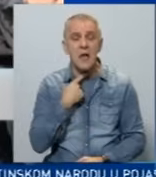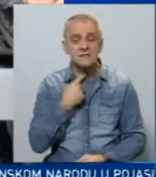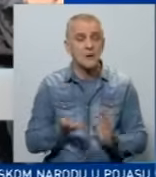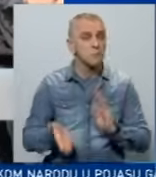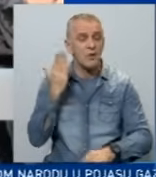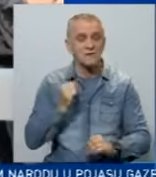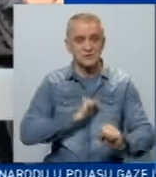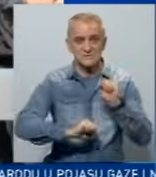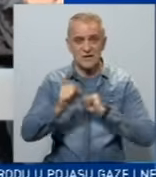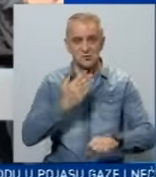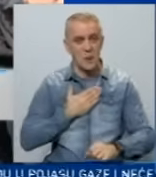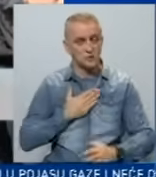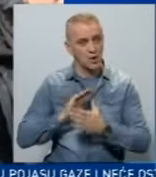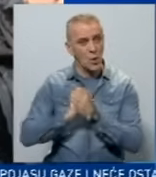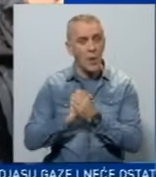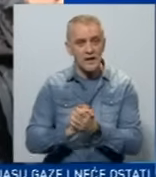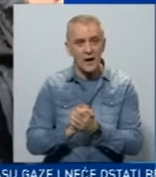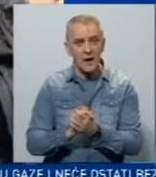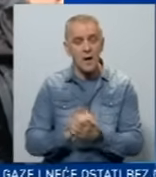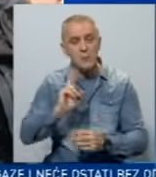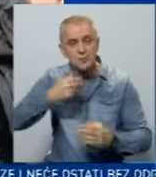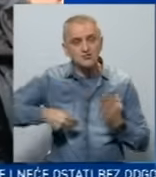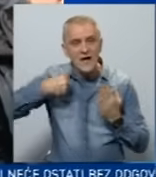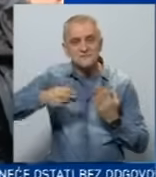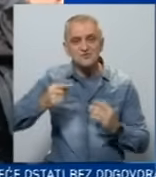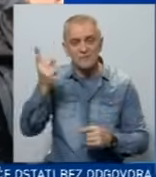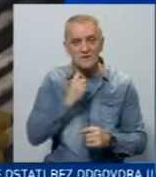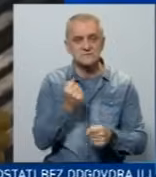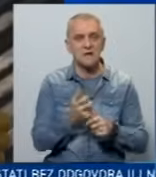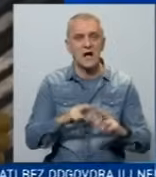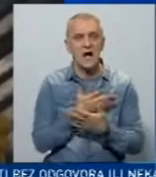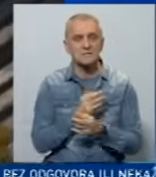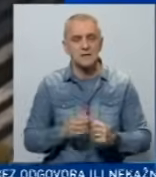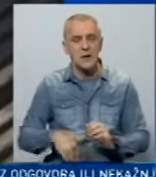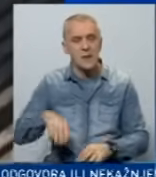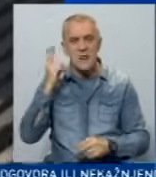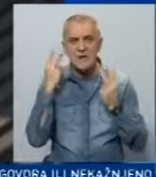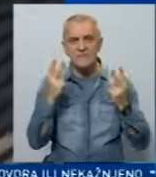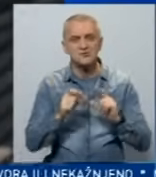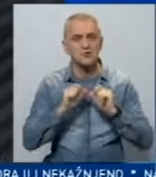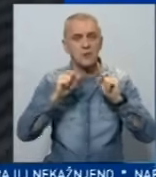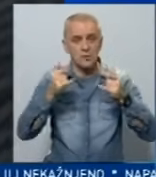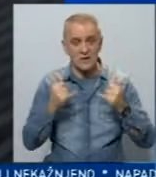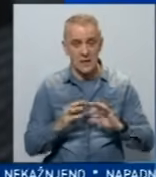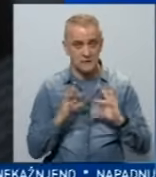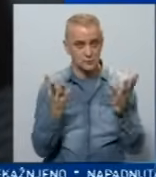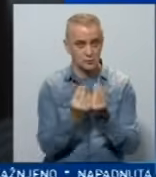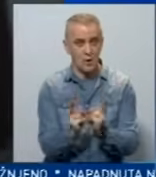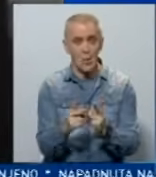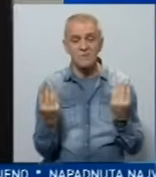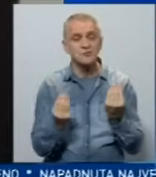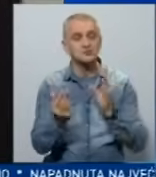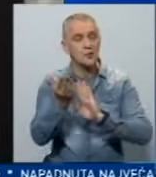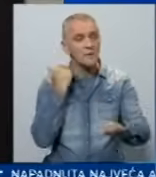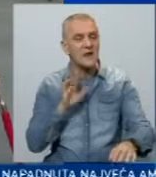zaštitu za naše kolege, da mogu da izvještavaju iz pojasa Gaze. Najvažnija poruka današnjih okupljanja novinara je da se što